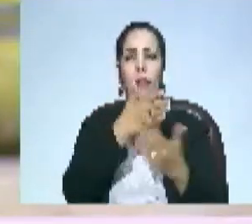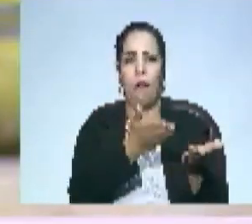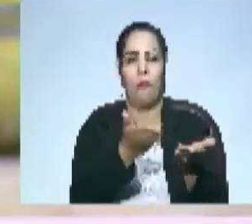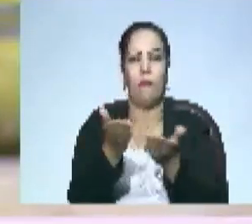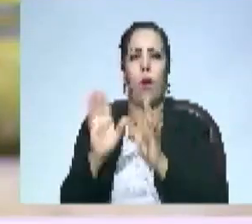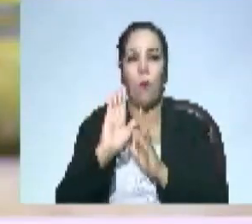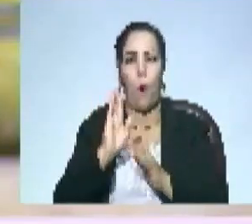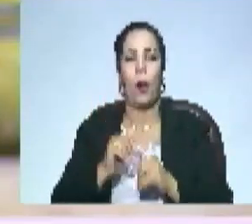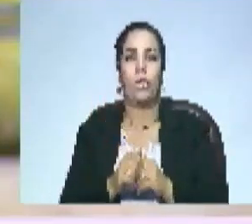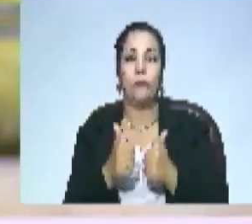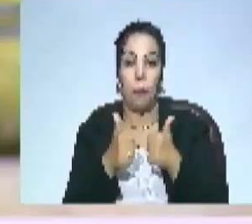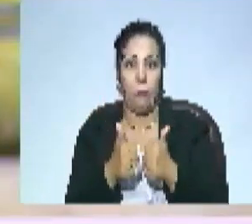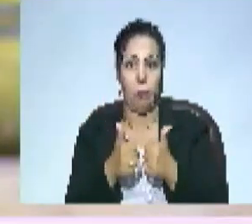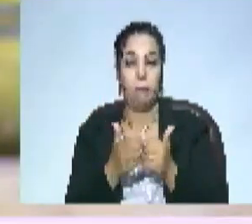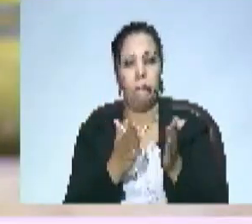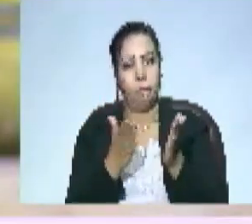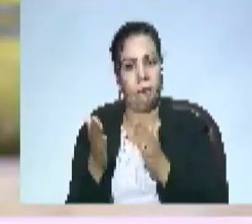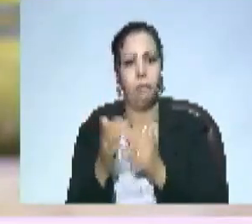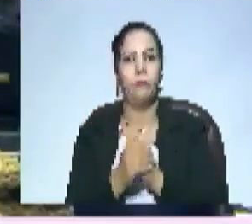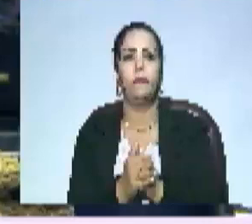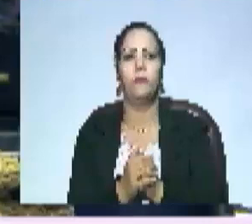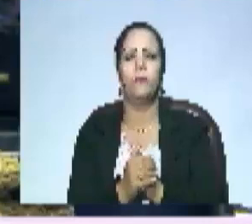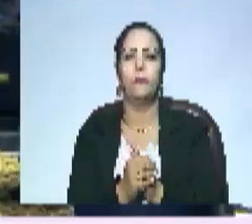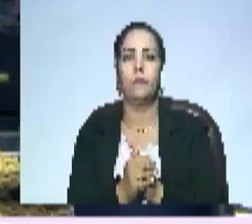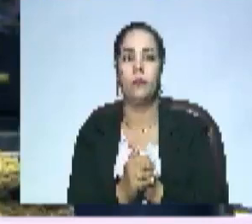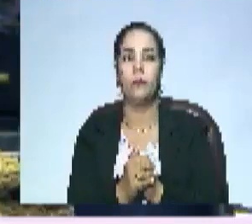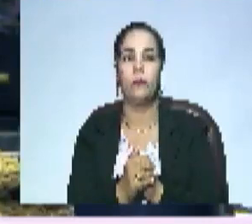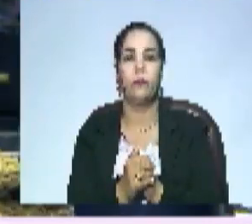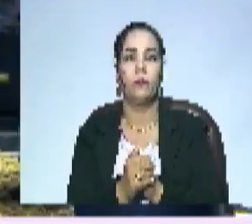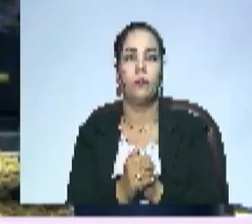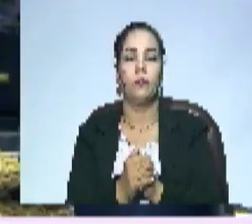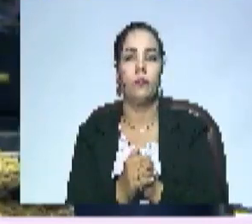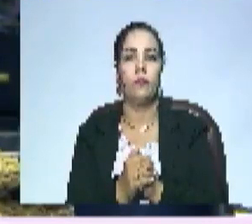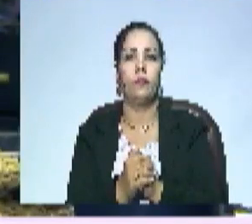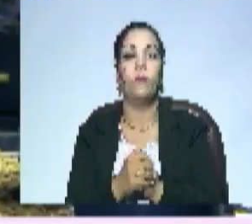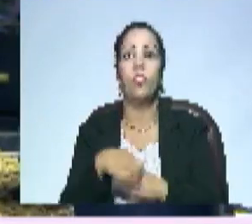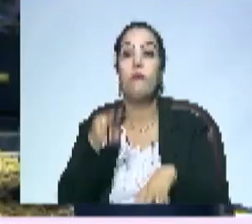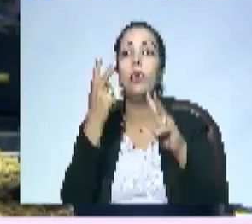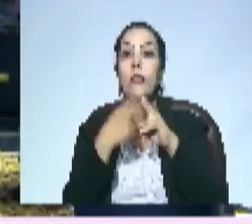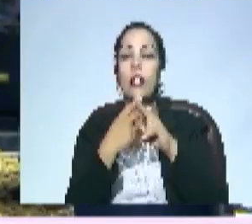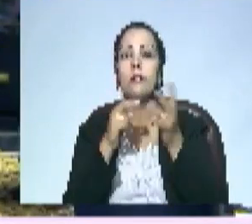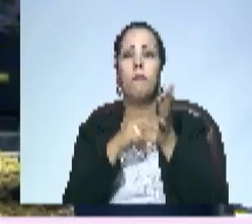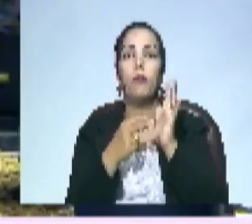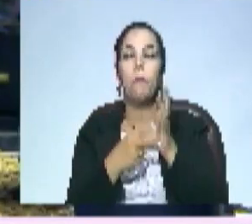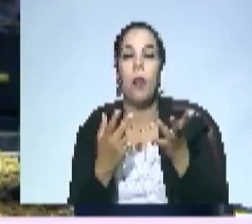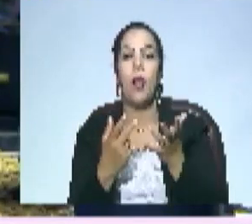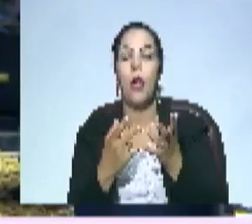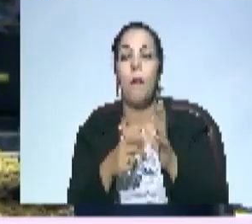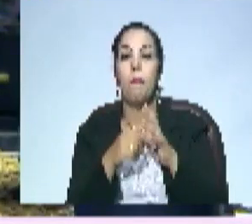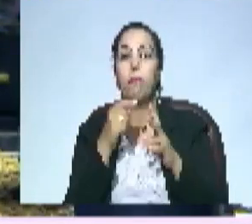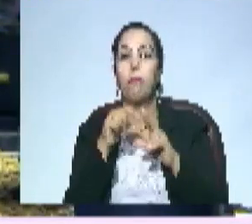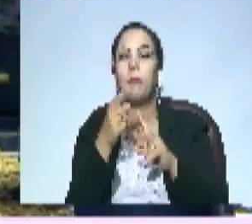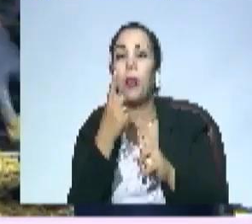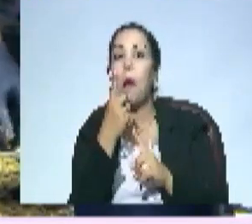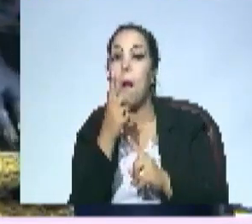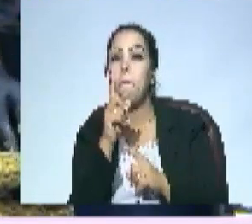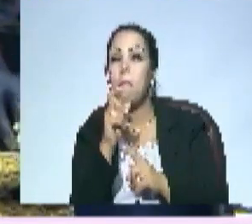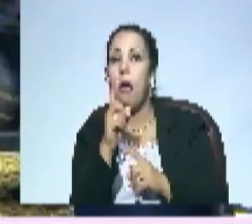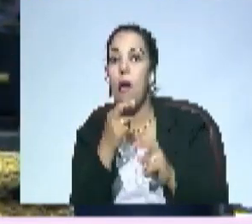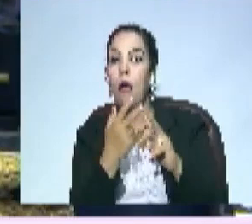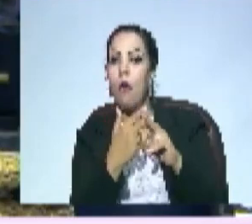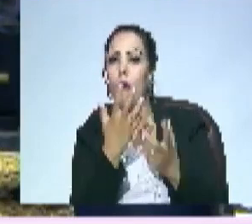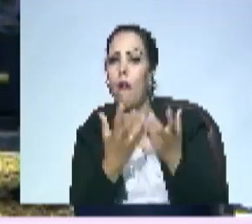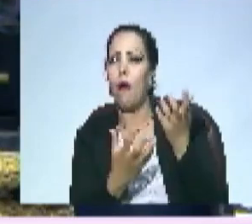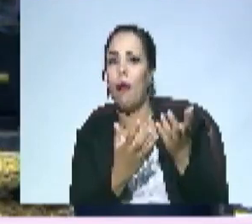الاصليه كويس تمام في ناس بتعملها بتسلق الكنالوني بس انا مافضلش